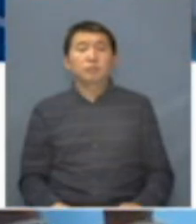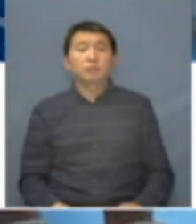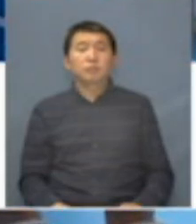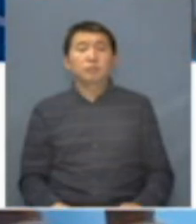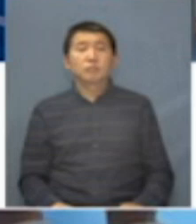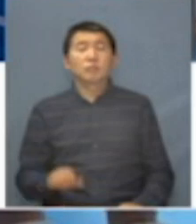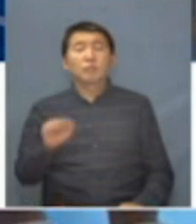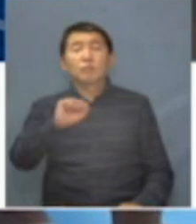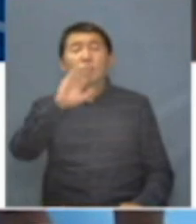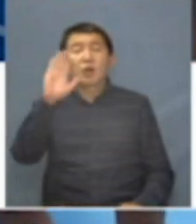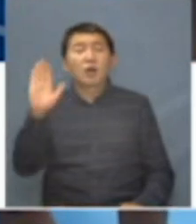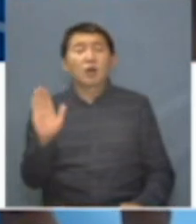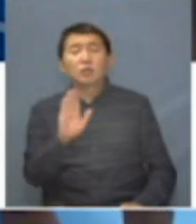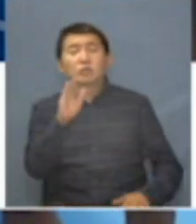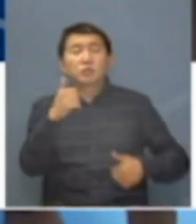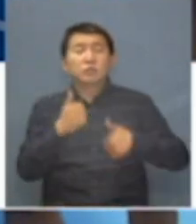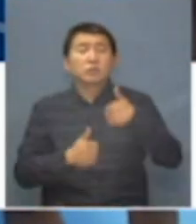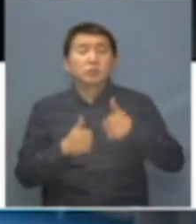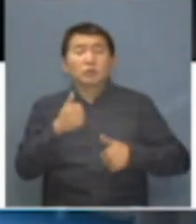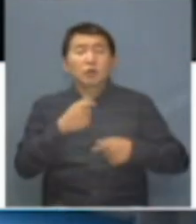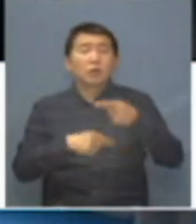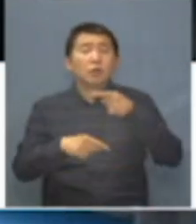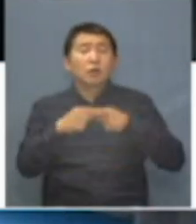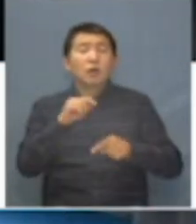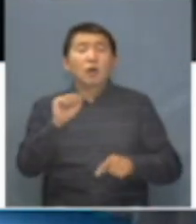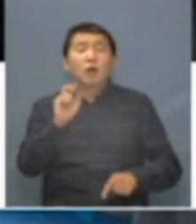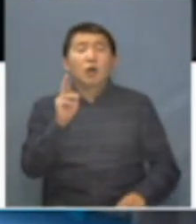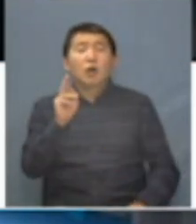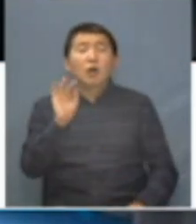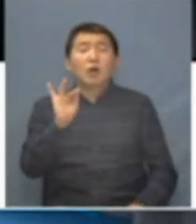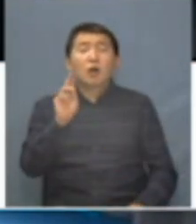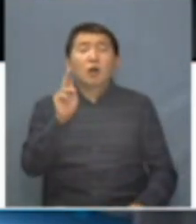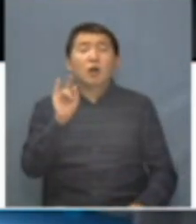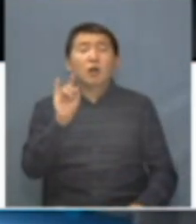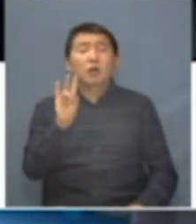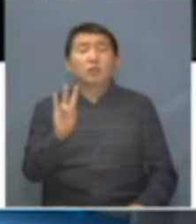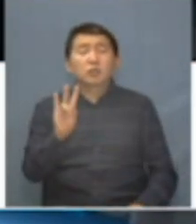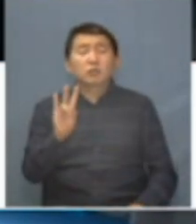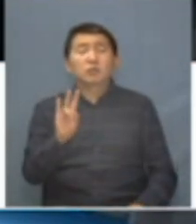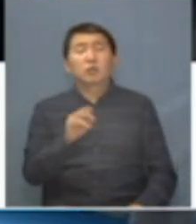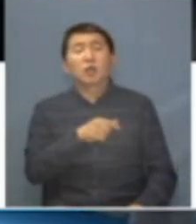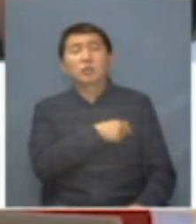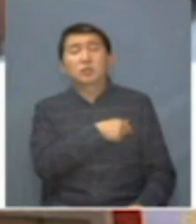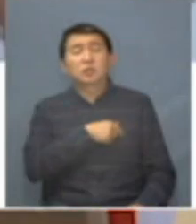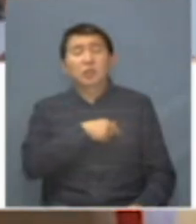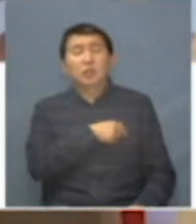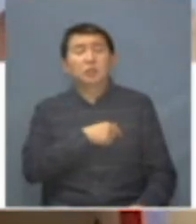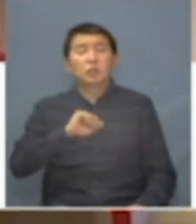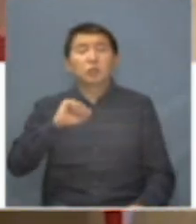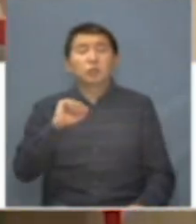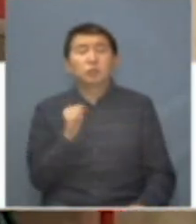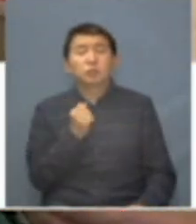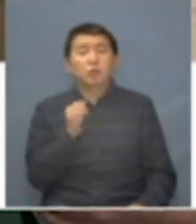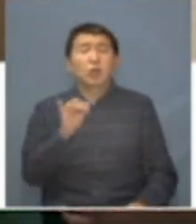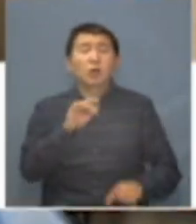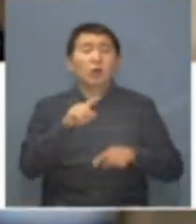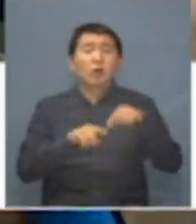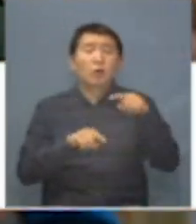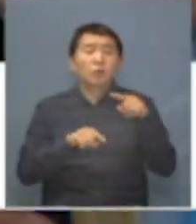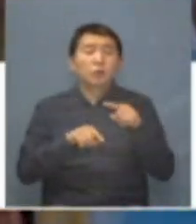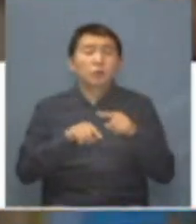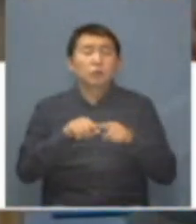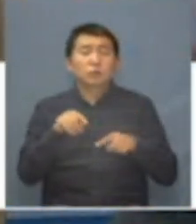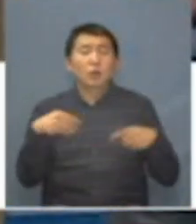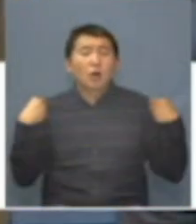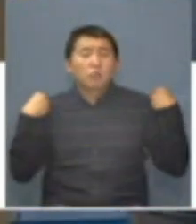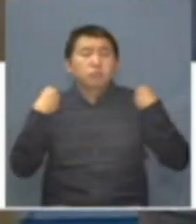Азия чемпионатынан жүлдемен оралған Айқын Болатұлыны бапкерлері мен туыс-туғандары, достары арнау-арнап иығына шапан жауып, құшақ